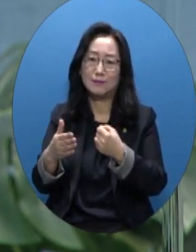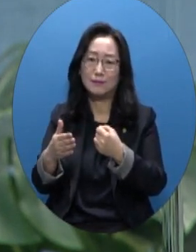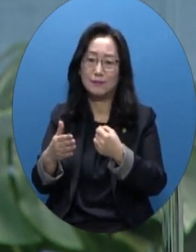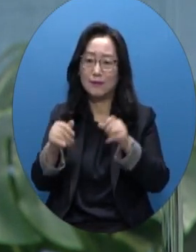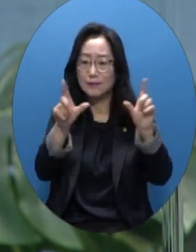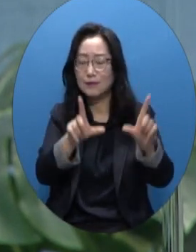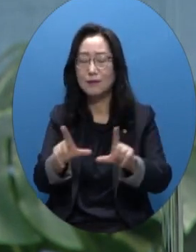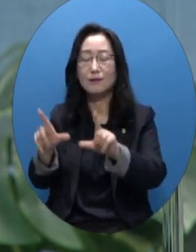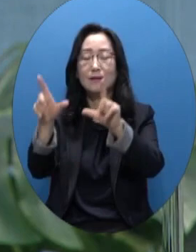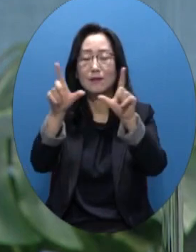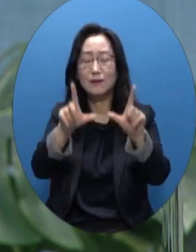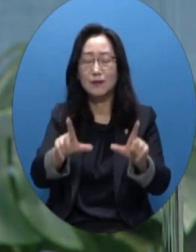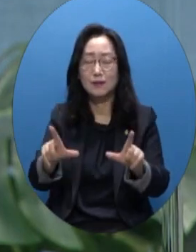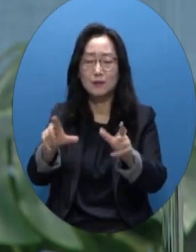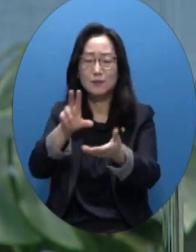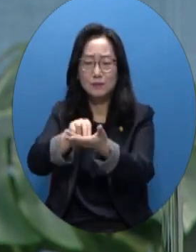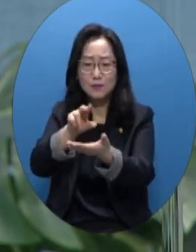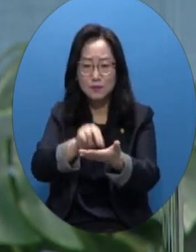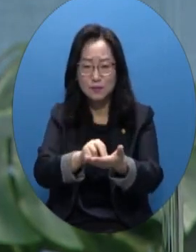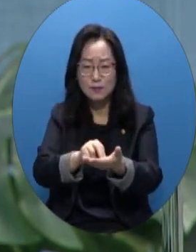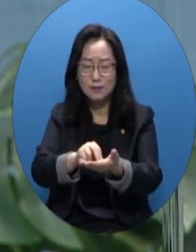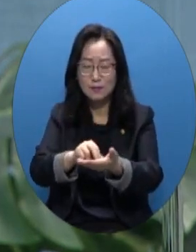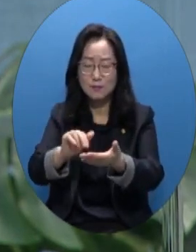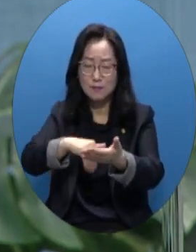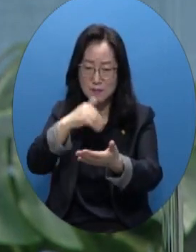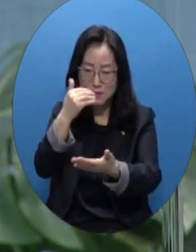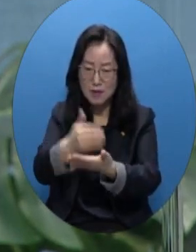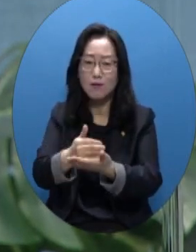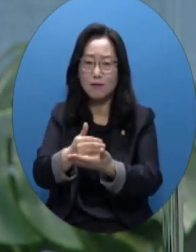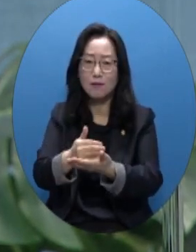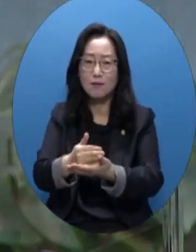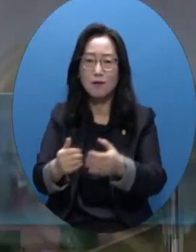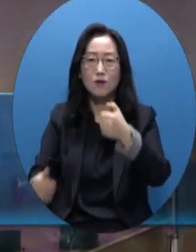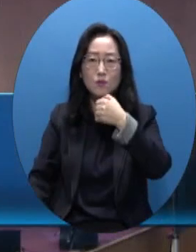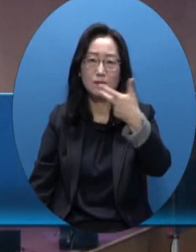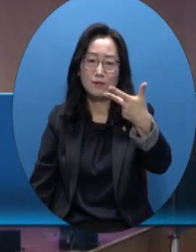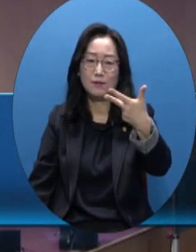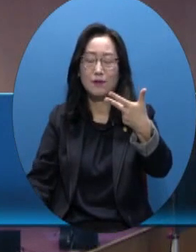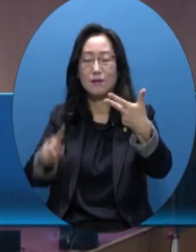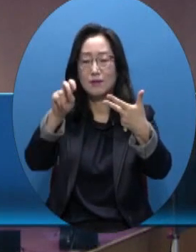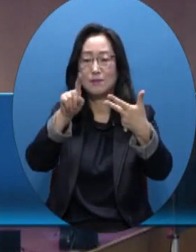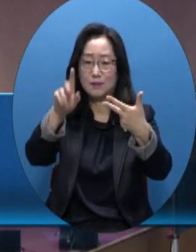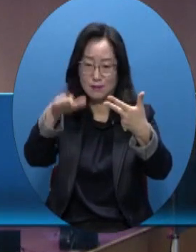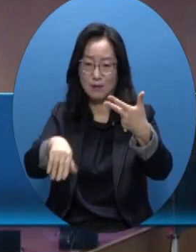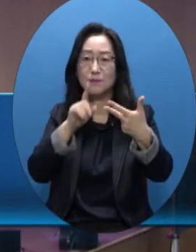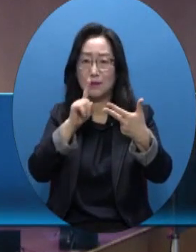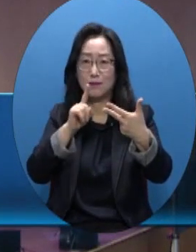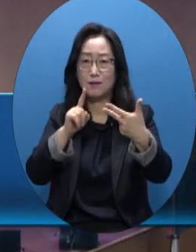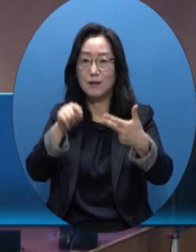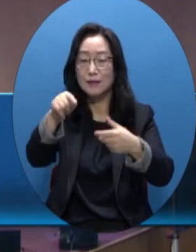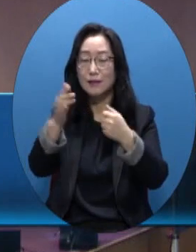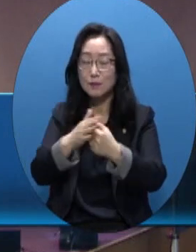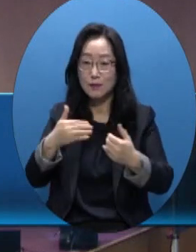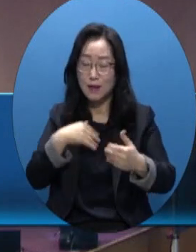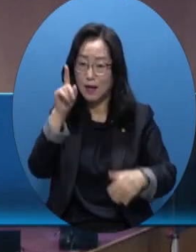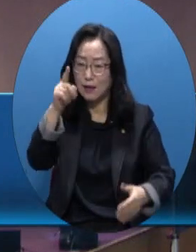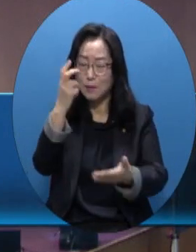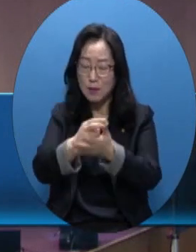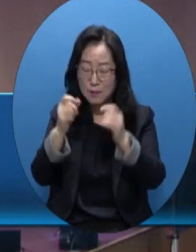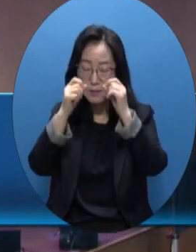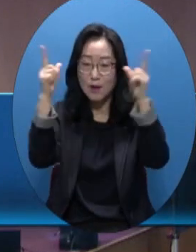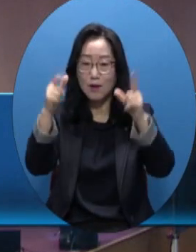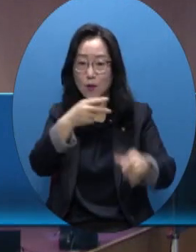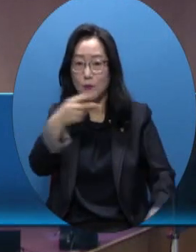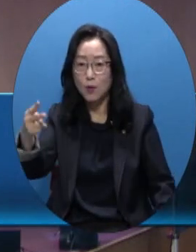삶의 여러 가지 문제를 안고 사는 사람들이 많이 있습니다 로마서 7장 21조 로 입사 들은 설명합니다 그러므로 내가 한 법을 깨달아